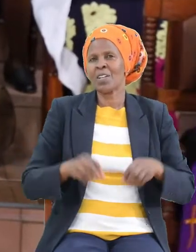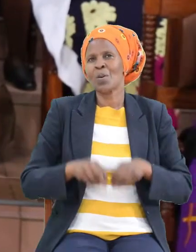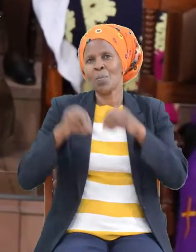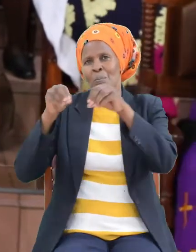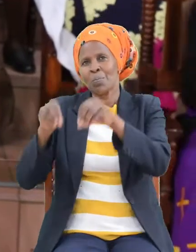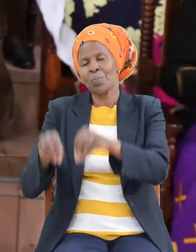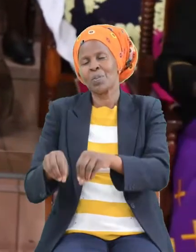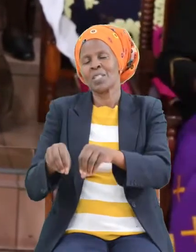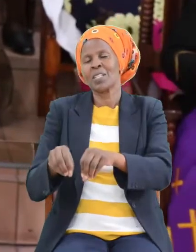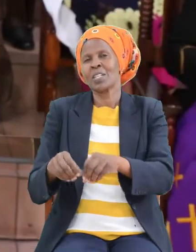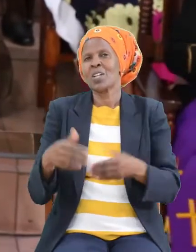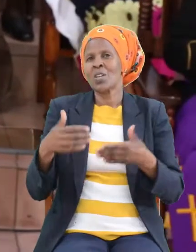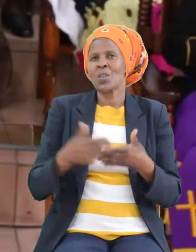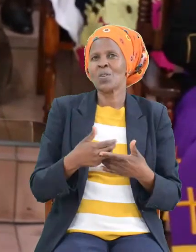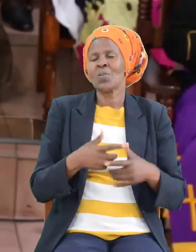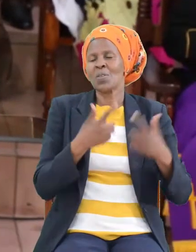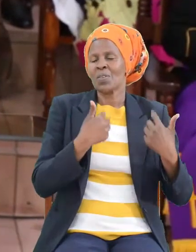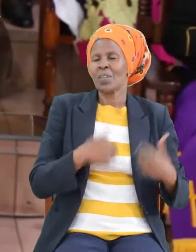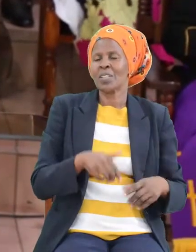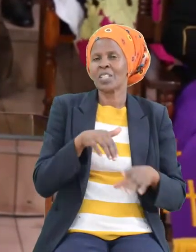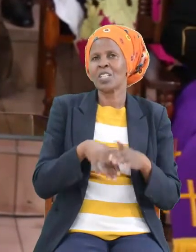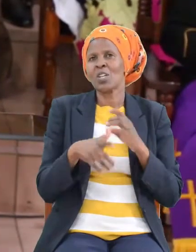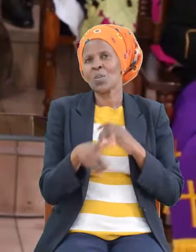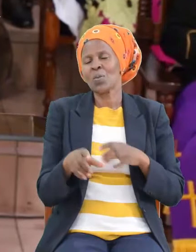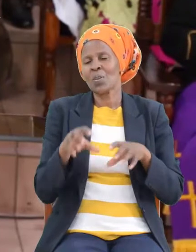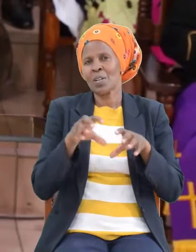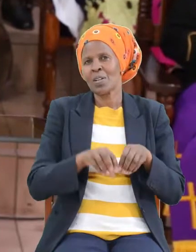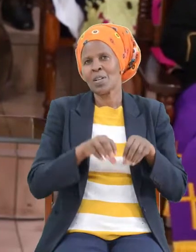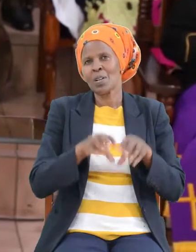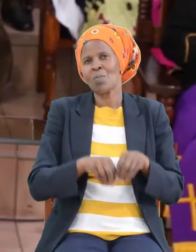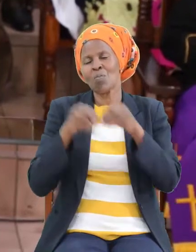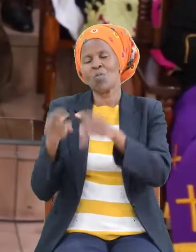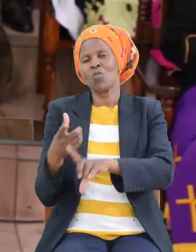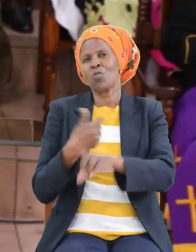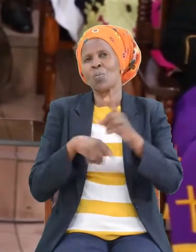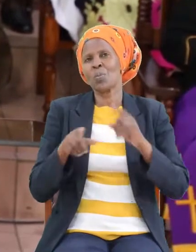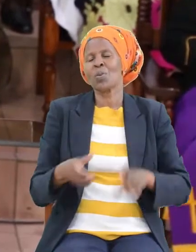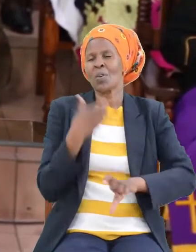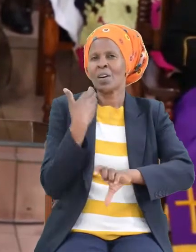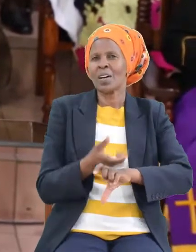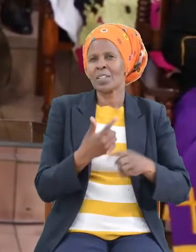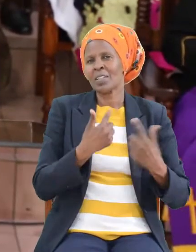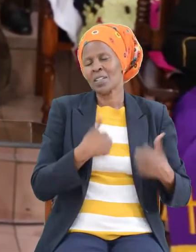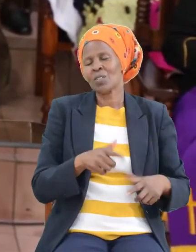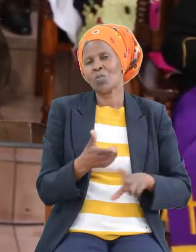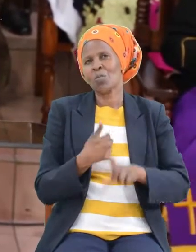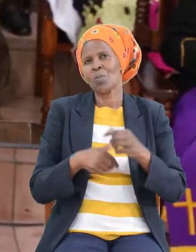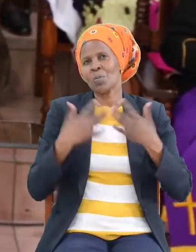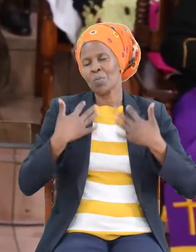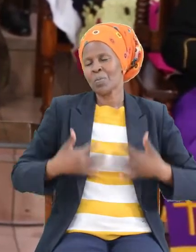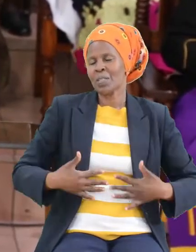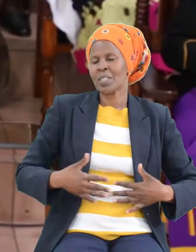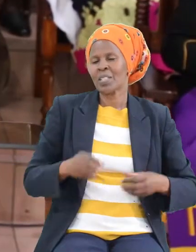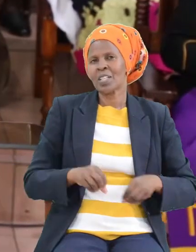roho mpya ndani yenu, nami nitatoa moyo wa jiwe uliomo ndani ya mwili yenu,